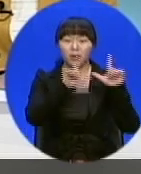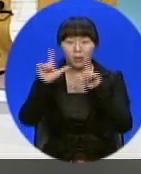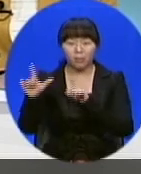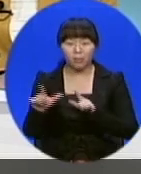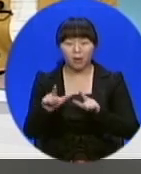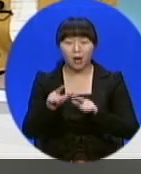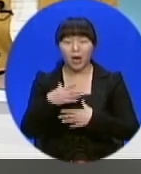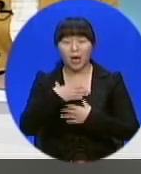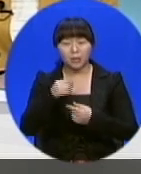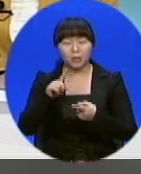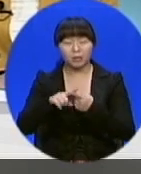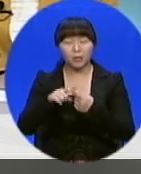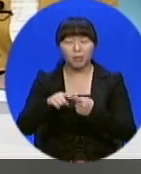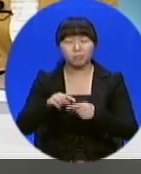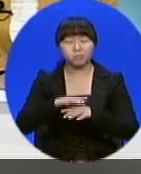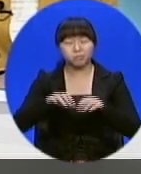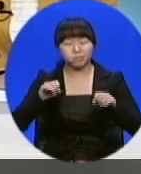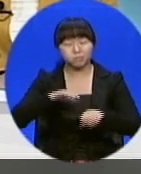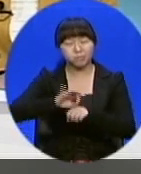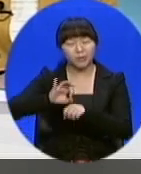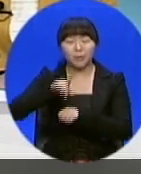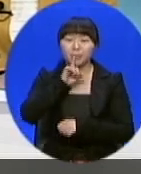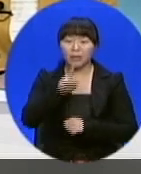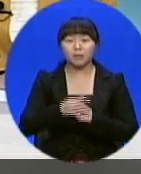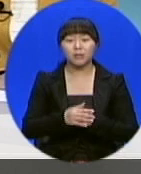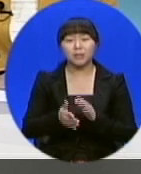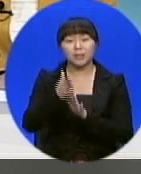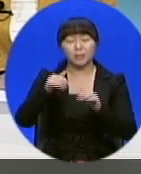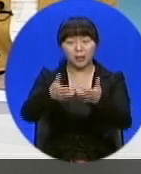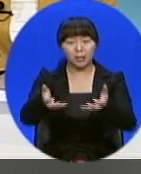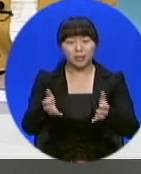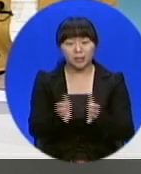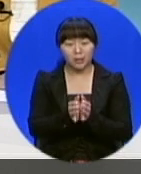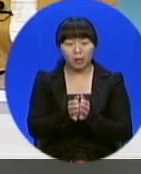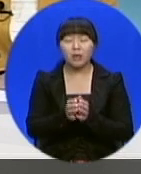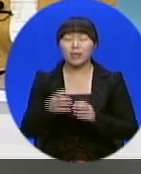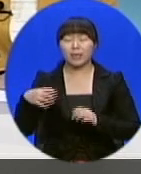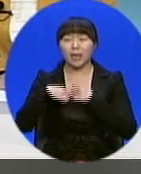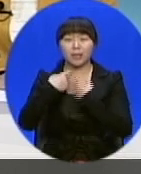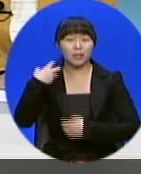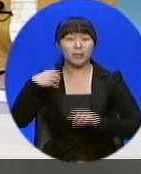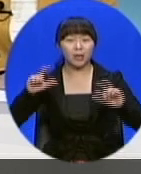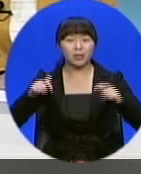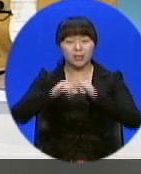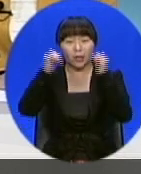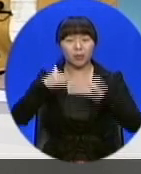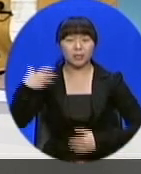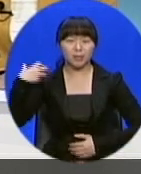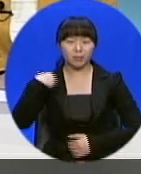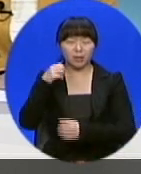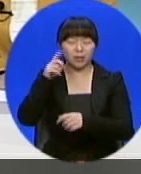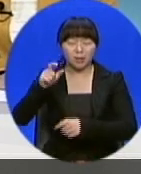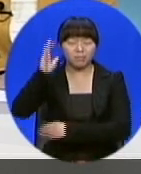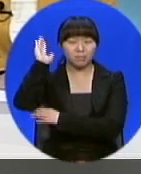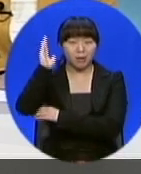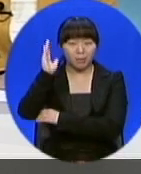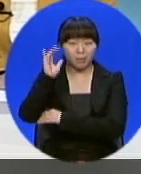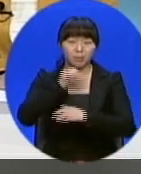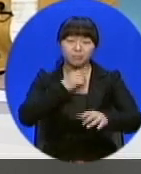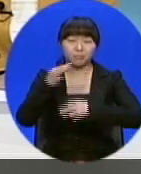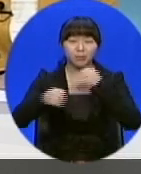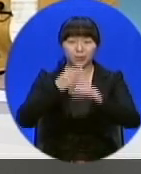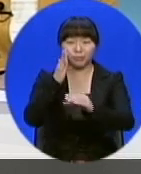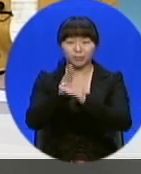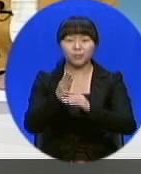허술하다는 지적이 일고 있는데요. 장애계와 시민사회단체들이 빈곤은 개인의 책임이 아닌 사회의 책임임을 강조하며 목소리를